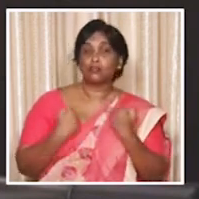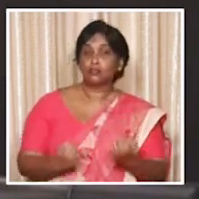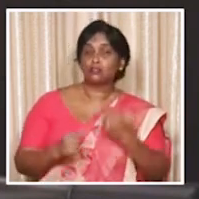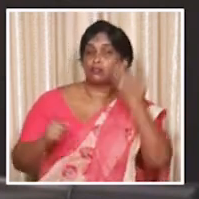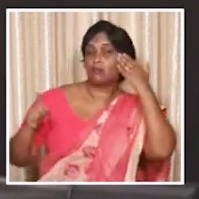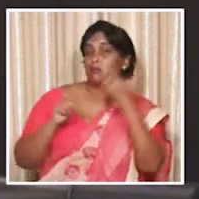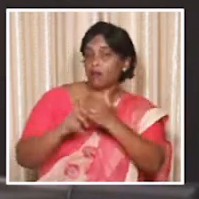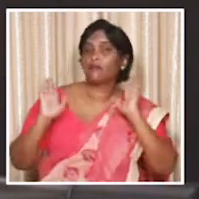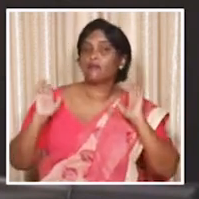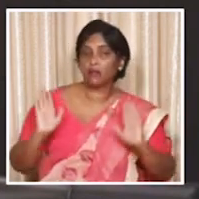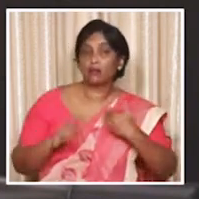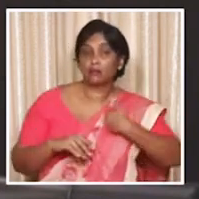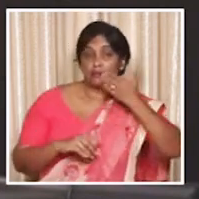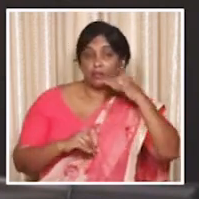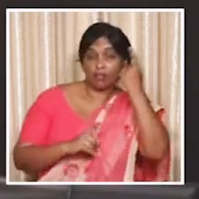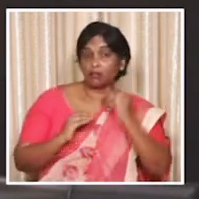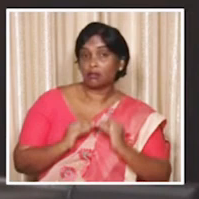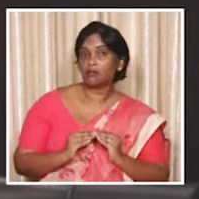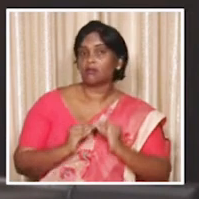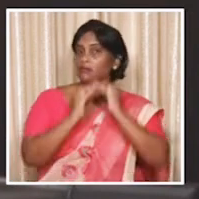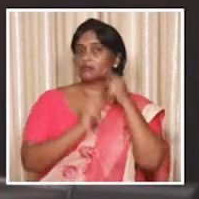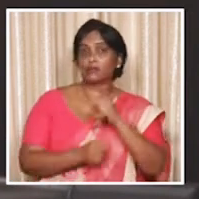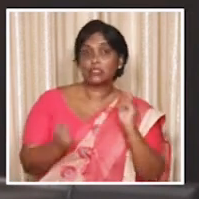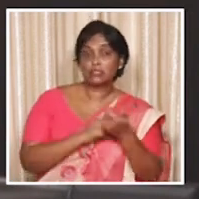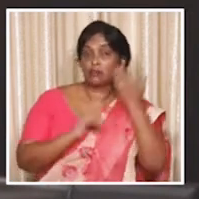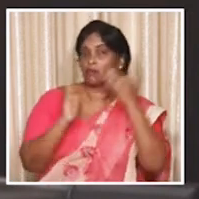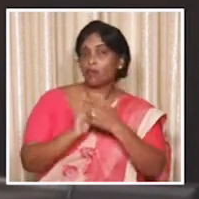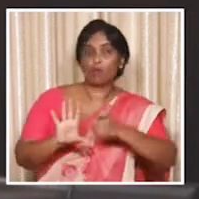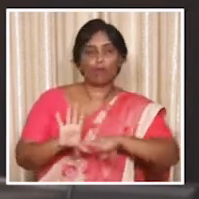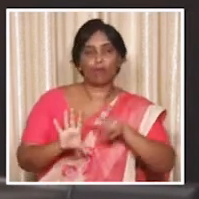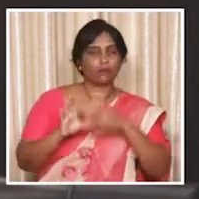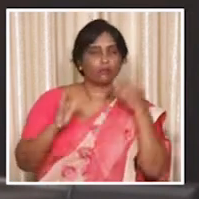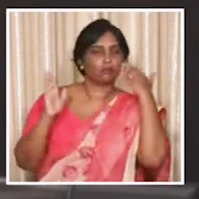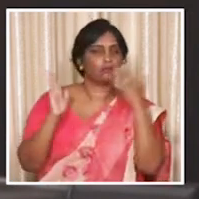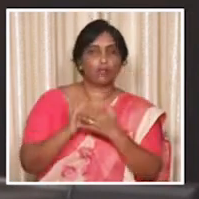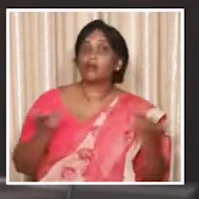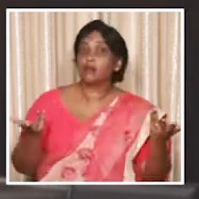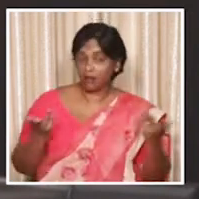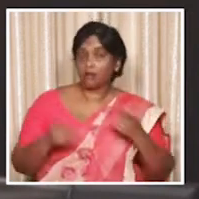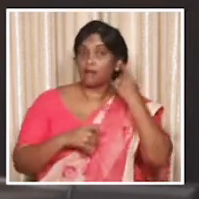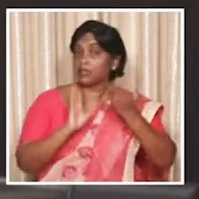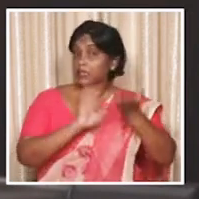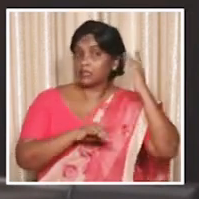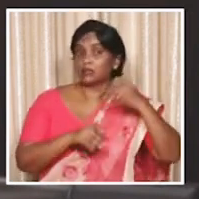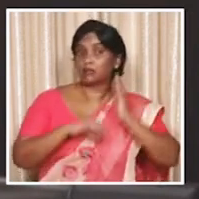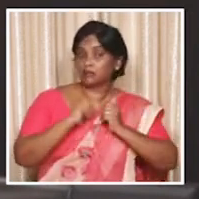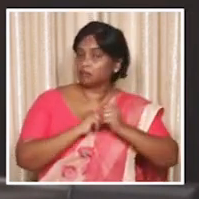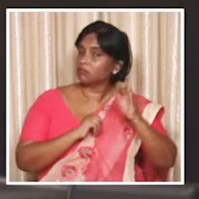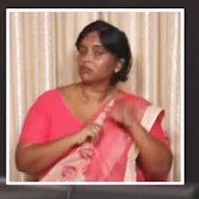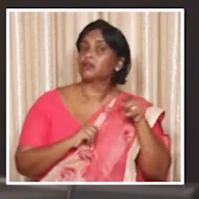පිටිපස්සේ විතරක් ගිහිල්ලා ඔවුන්ගේ ක්‍රීඩා කෞශල්‍ය වැඩි කිරීම සඳහා පුහුණුවට අවකාශයක් ලබා දීලා නැහැ. ඉස්සර කාලේ ක්‍රියාත්මක